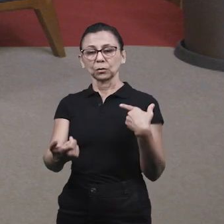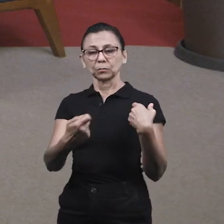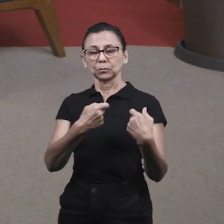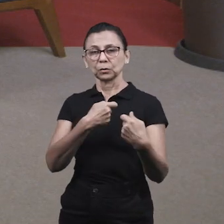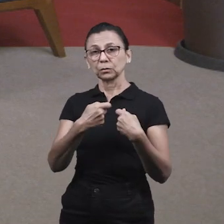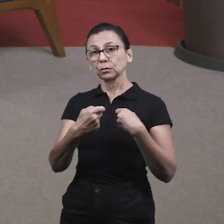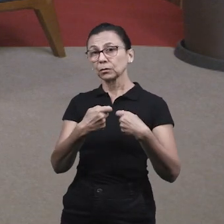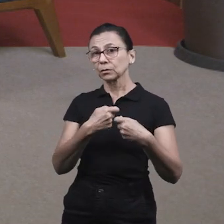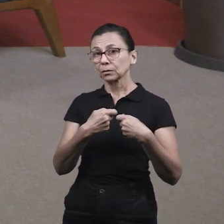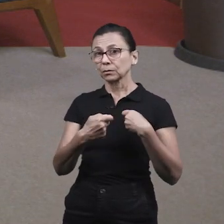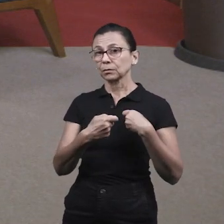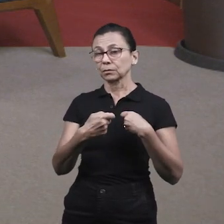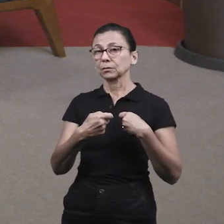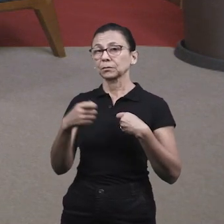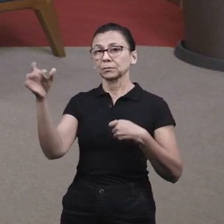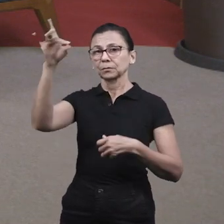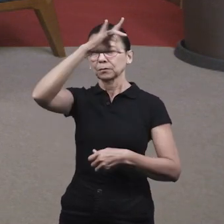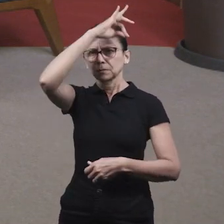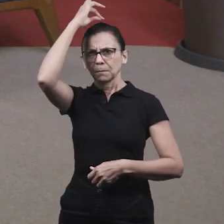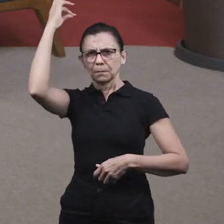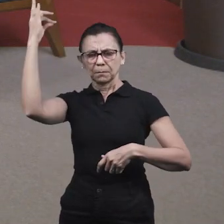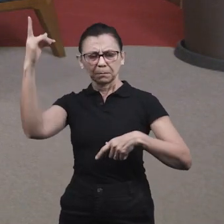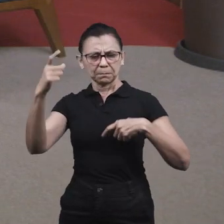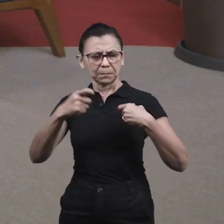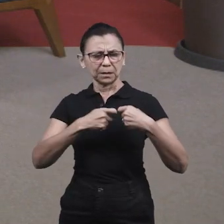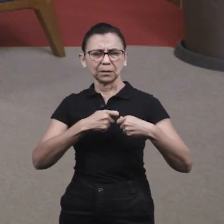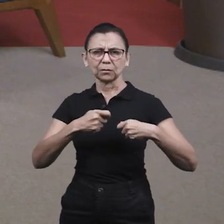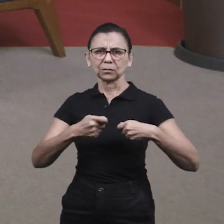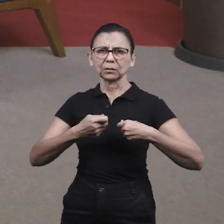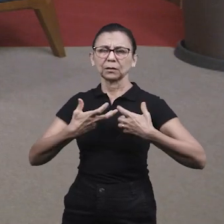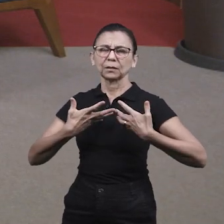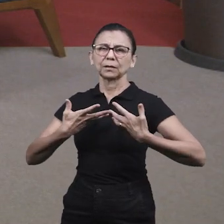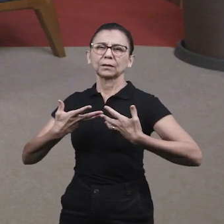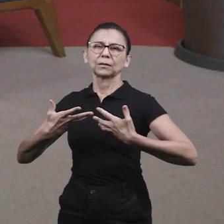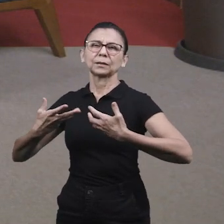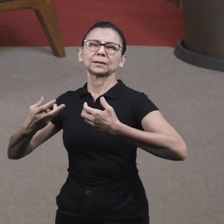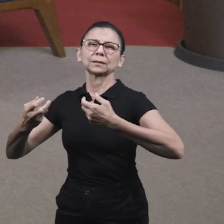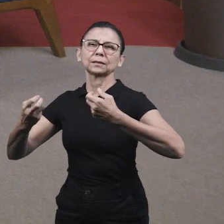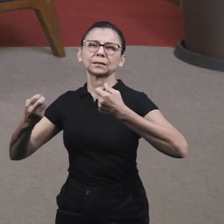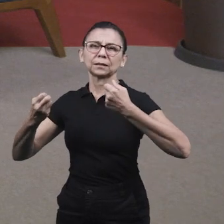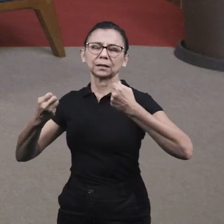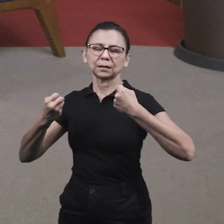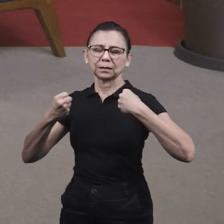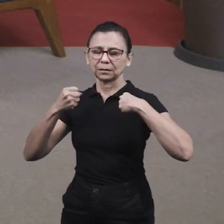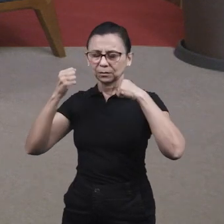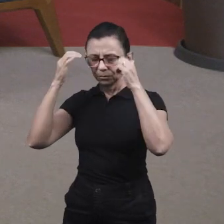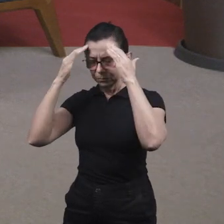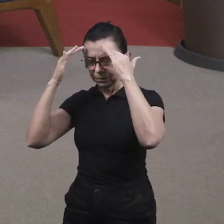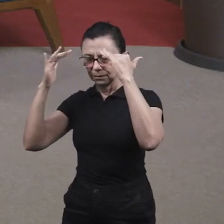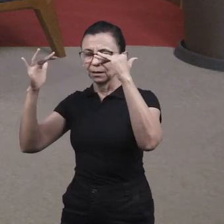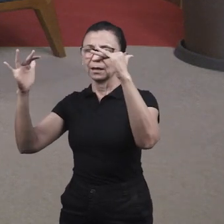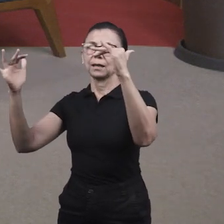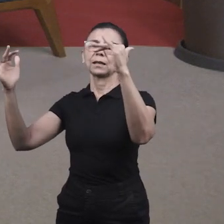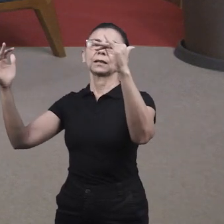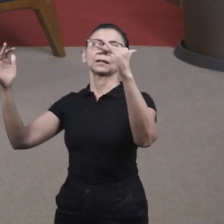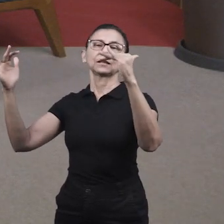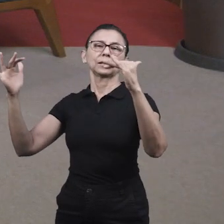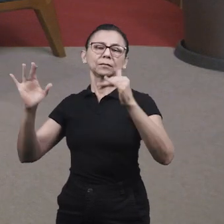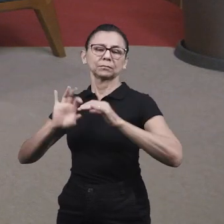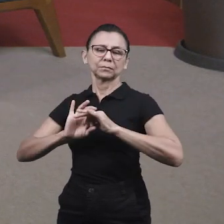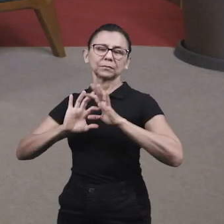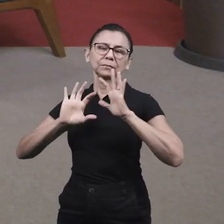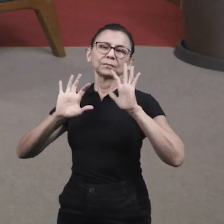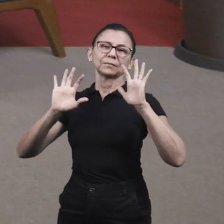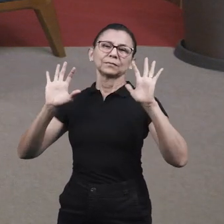bénédiction. Maintenant, mon cœur, il est gouverné. Je suis malléable au désir du Saint-Esprit. On se